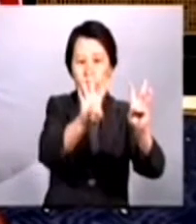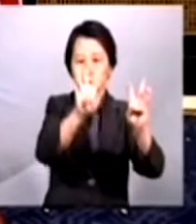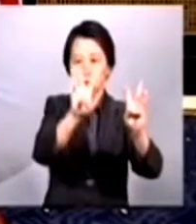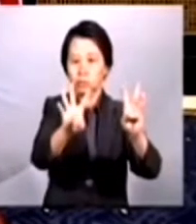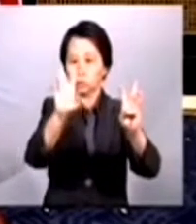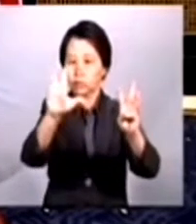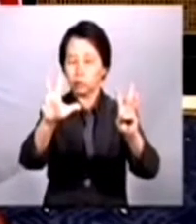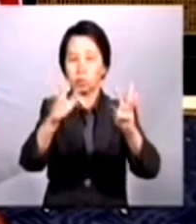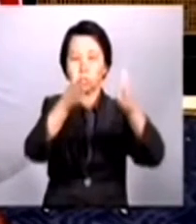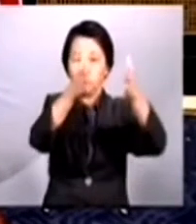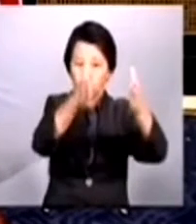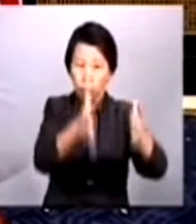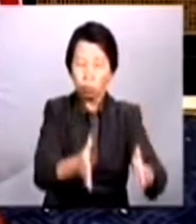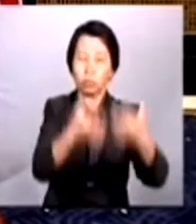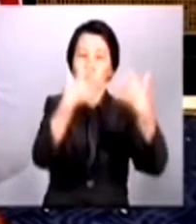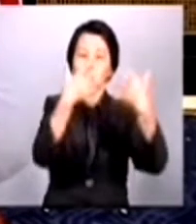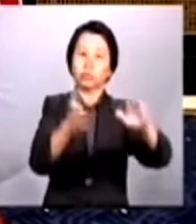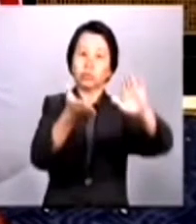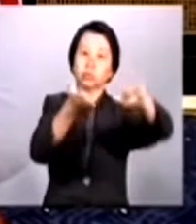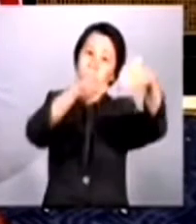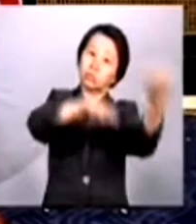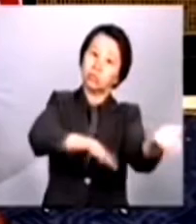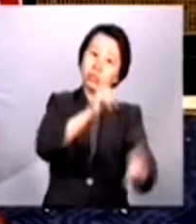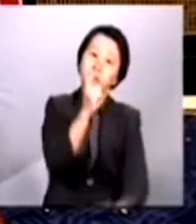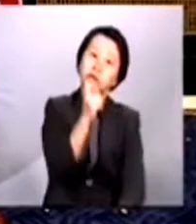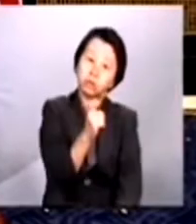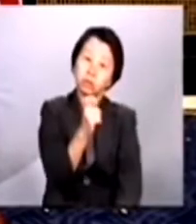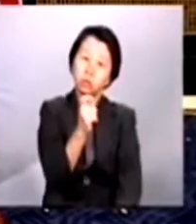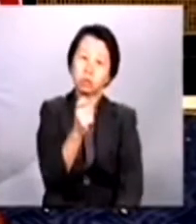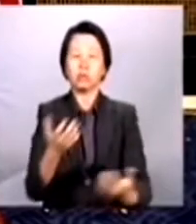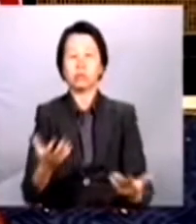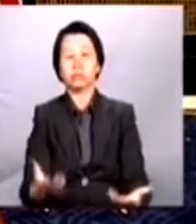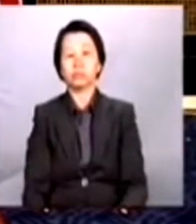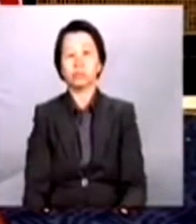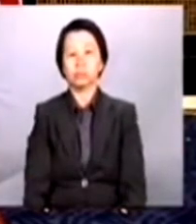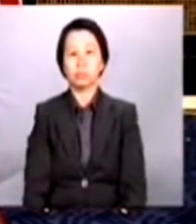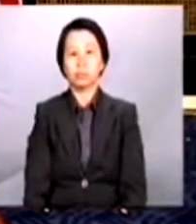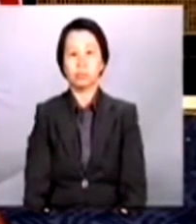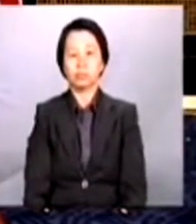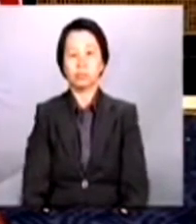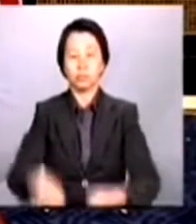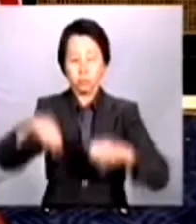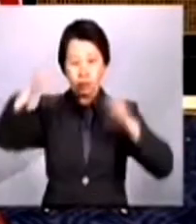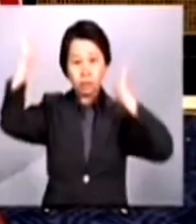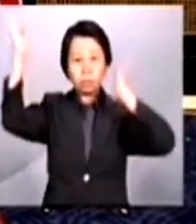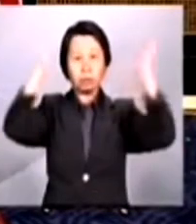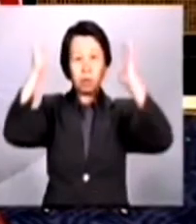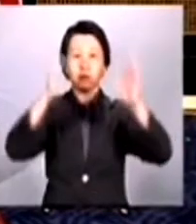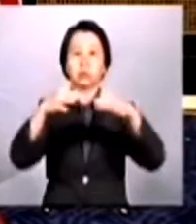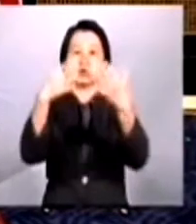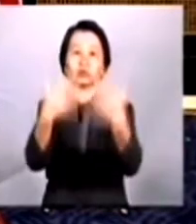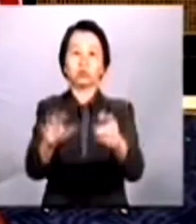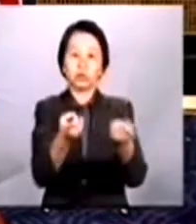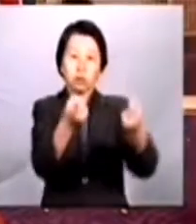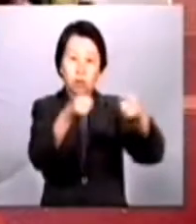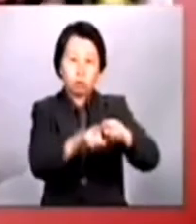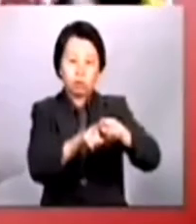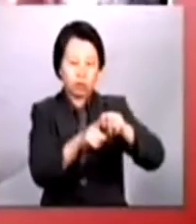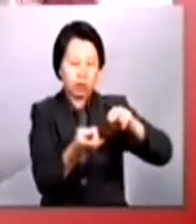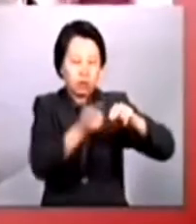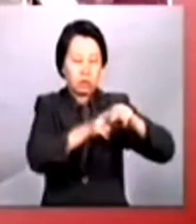6443 orang telah meninggal dunia Hai di Malaysia telah berlaku